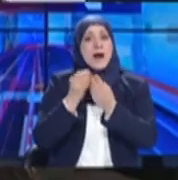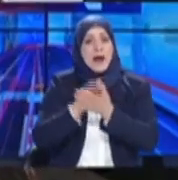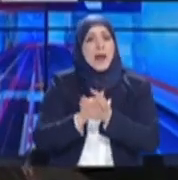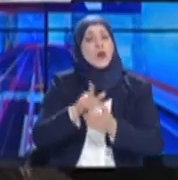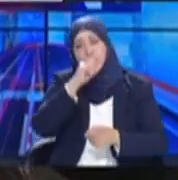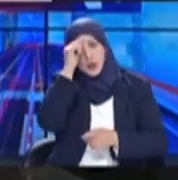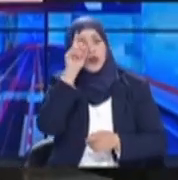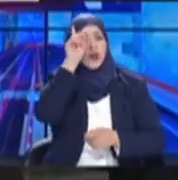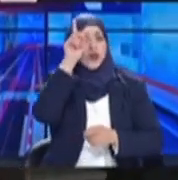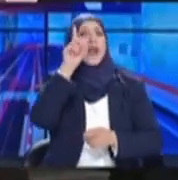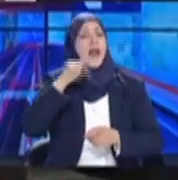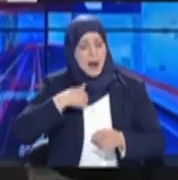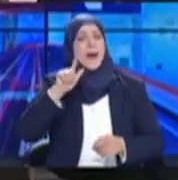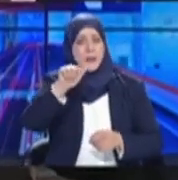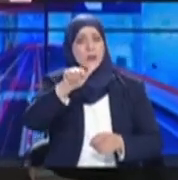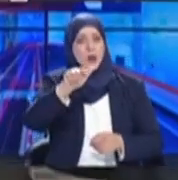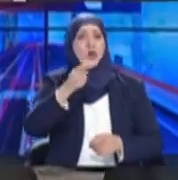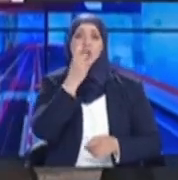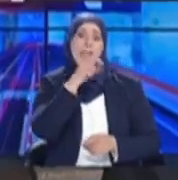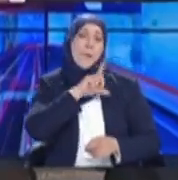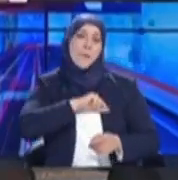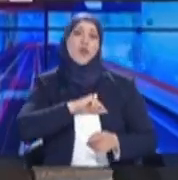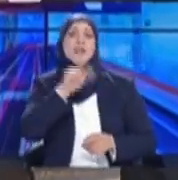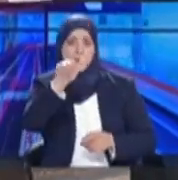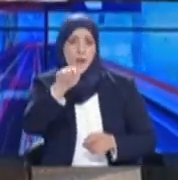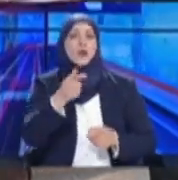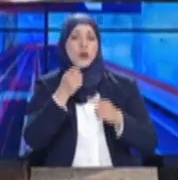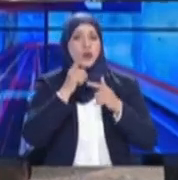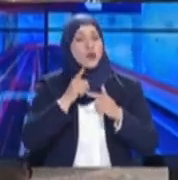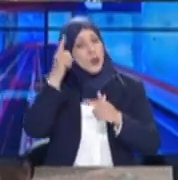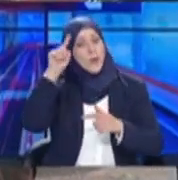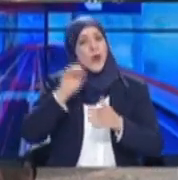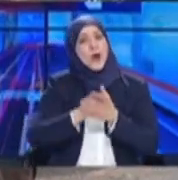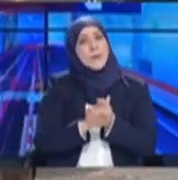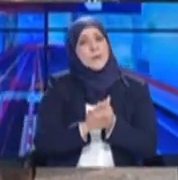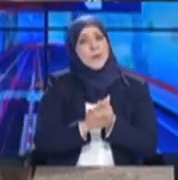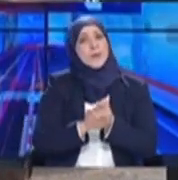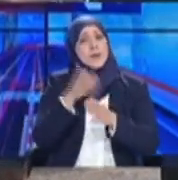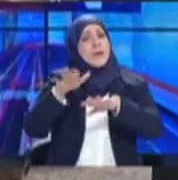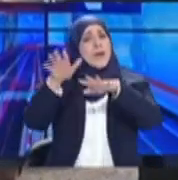احنا موجودين وحداتنا الامنيه موجوده بشهر على تامين اه